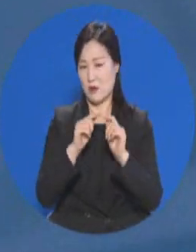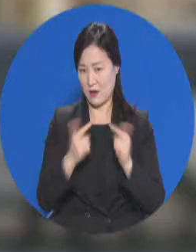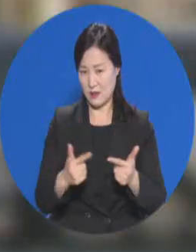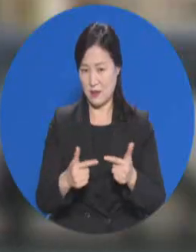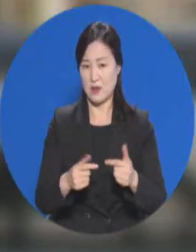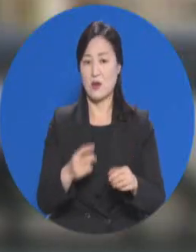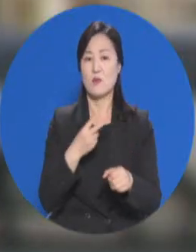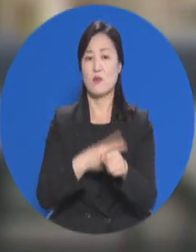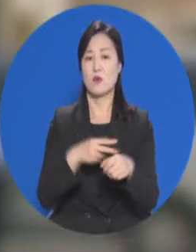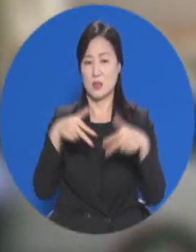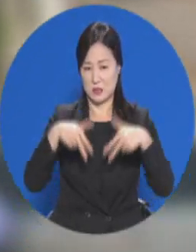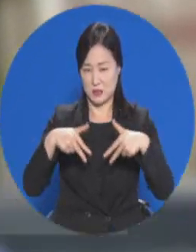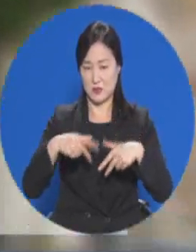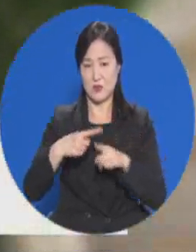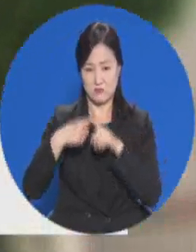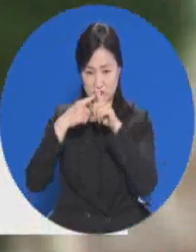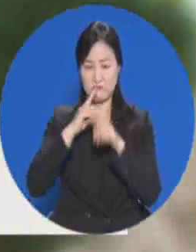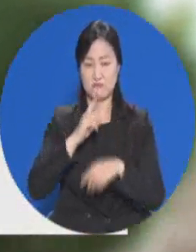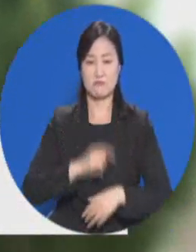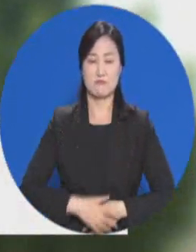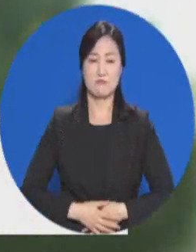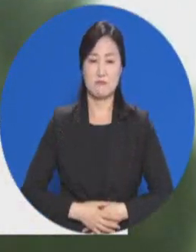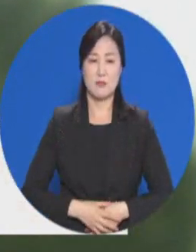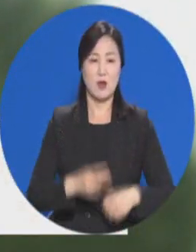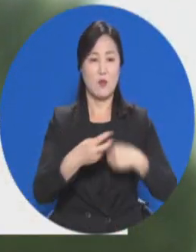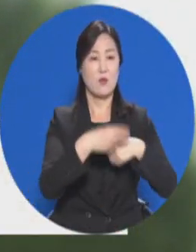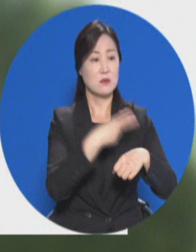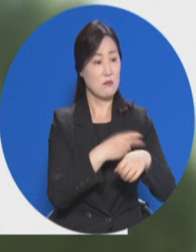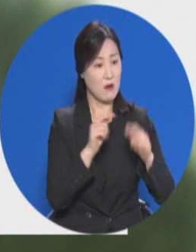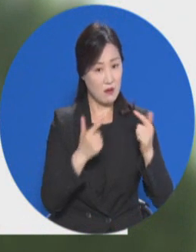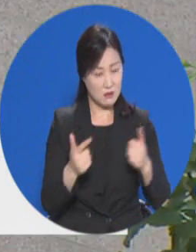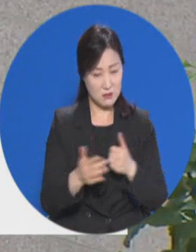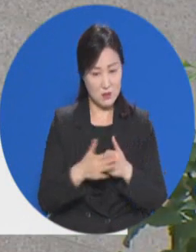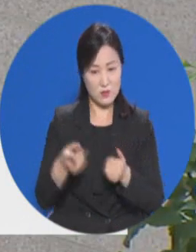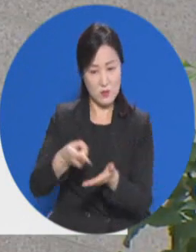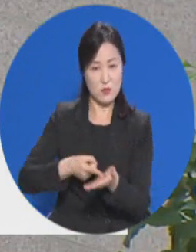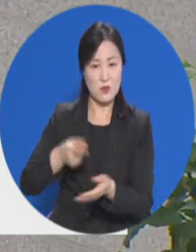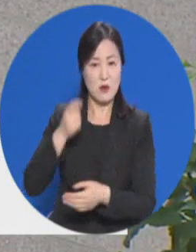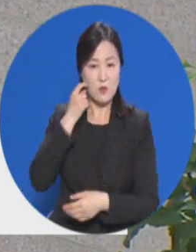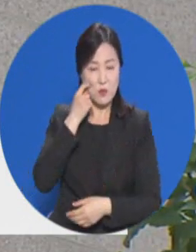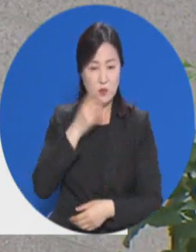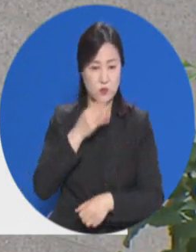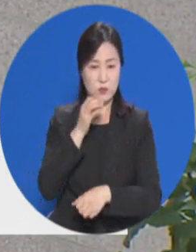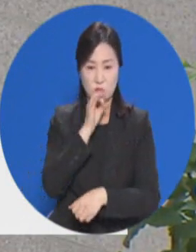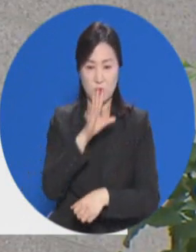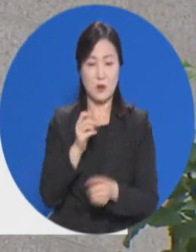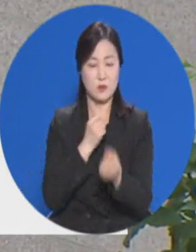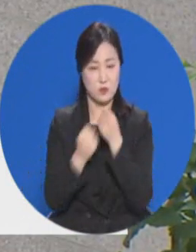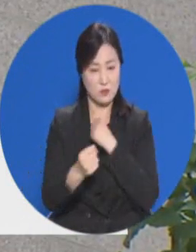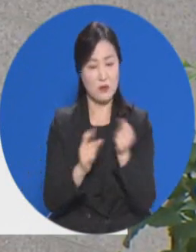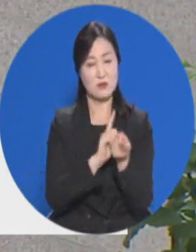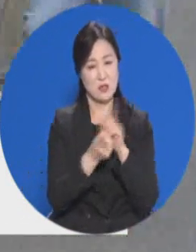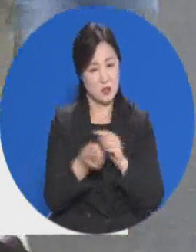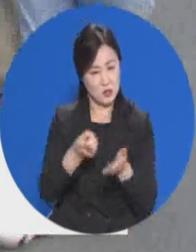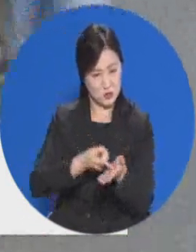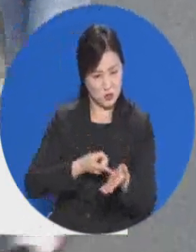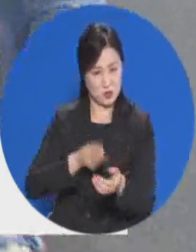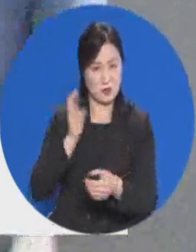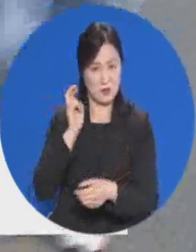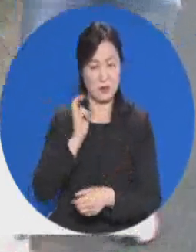간호조무사였습니다. 경찰은 비의료인이어서 의료행위를 할 수 없는 간호조무사가 수술을 대리한 것으로 보고